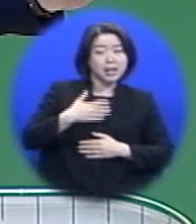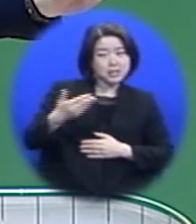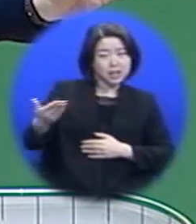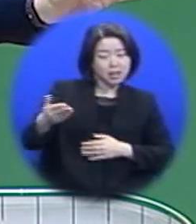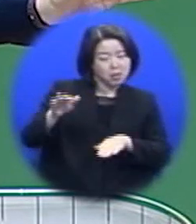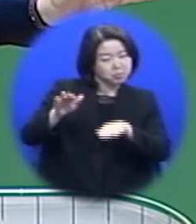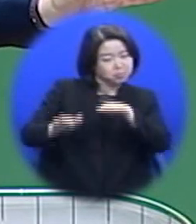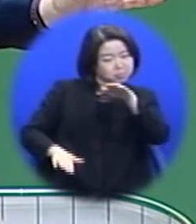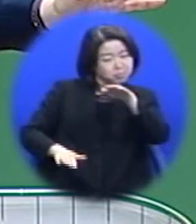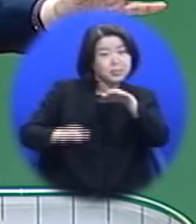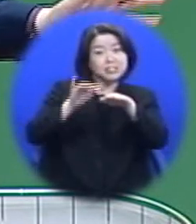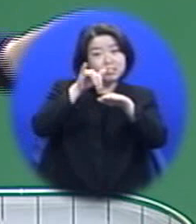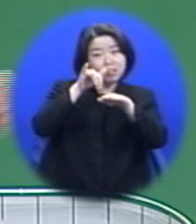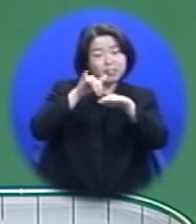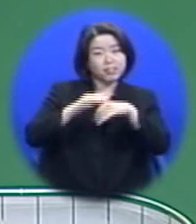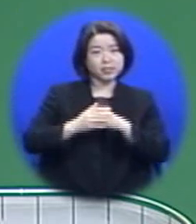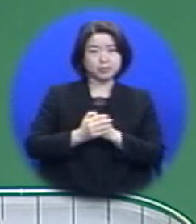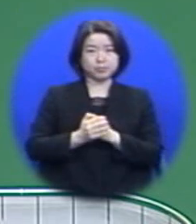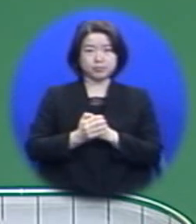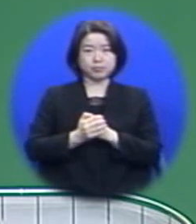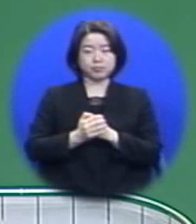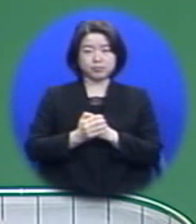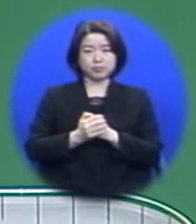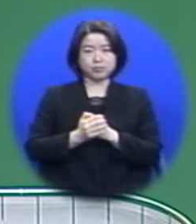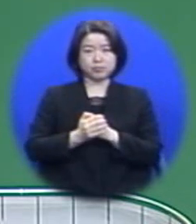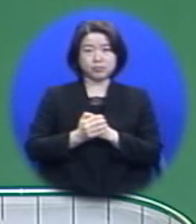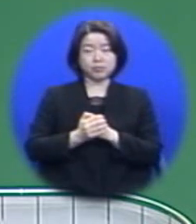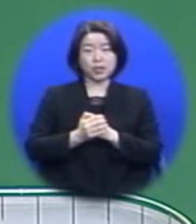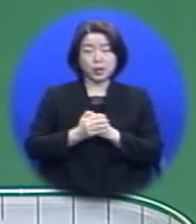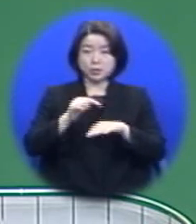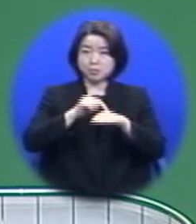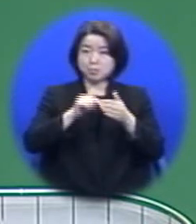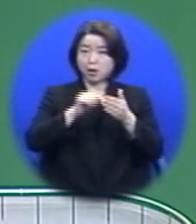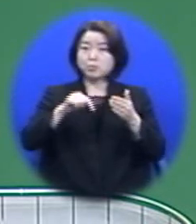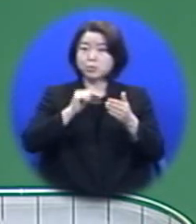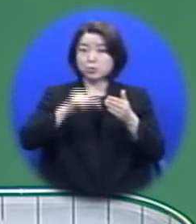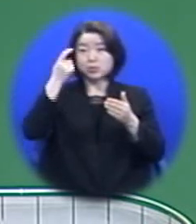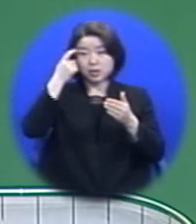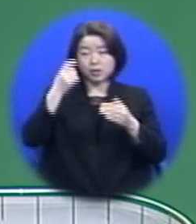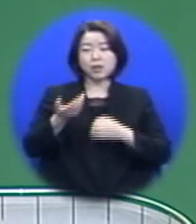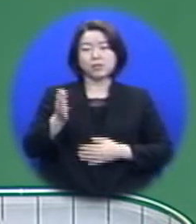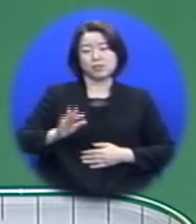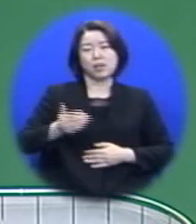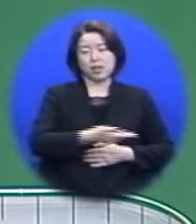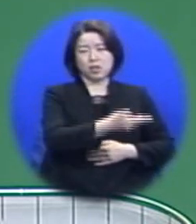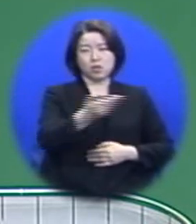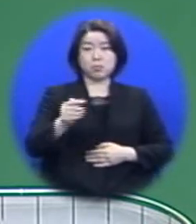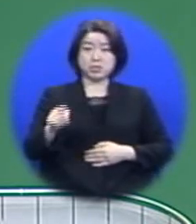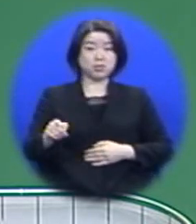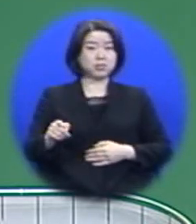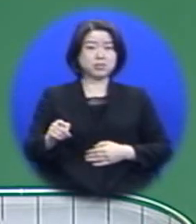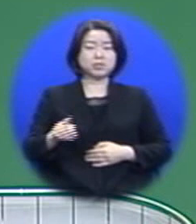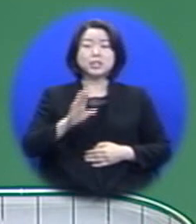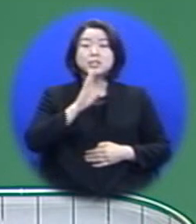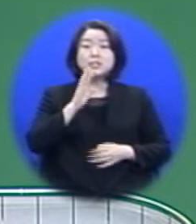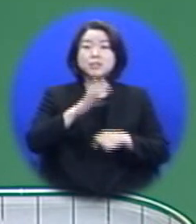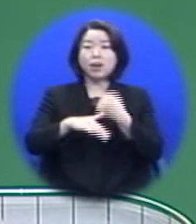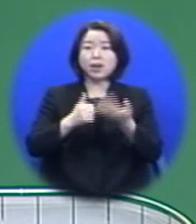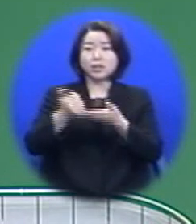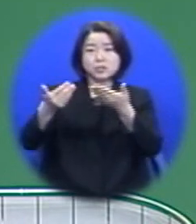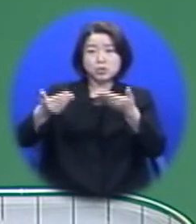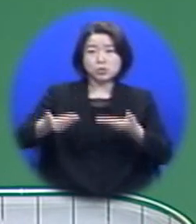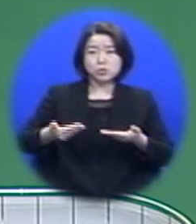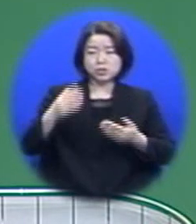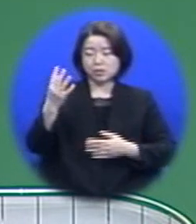수준 차이가납니다 근데 여러분 이것은 진정한 하나님이 주시는